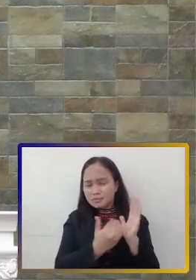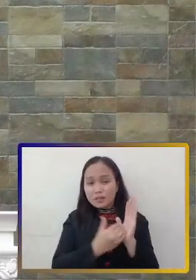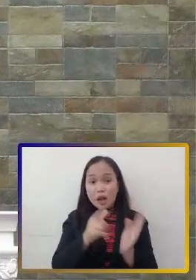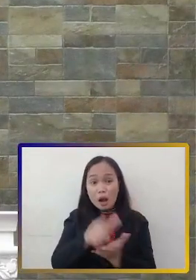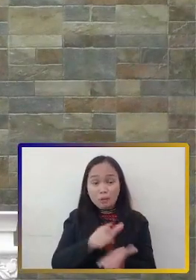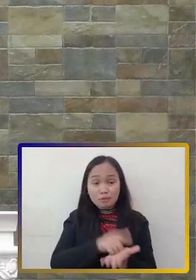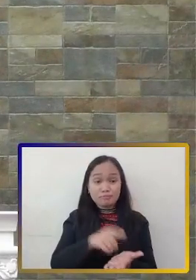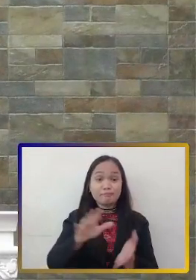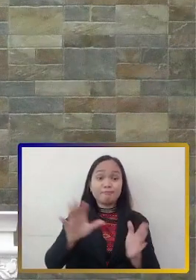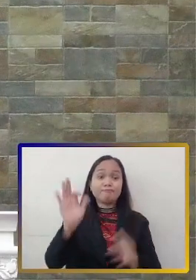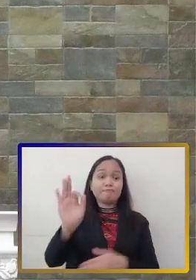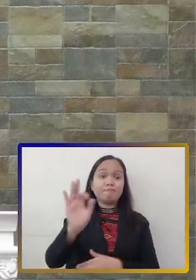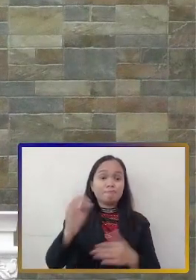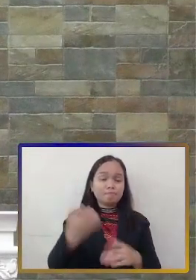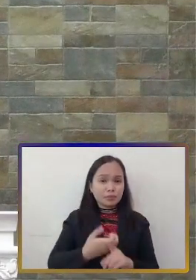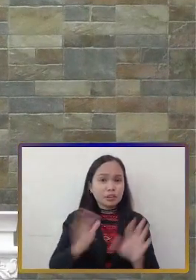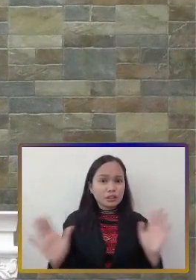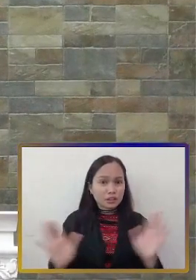every Sunday.